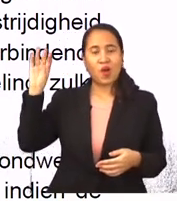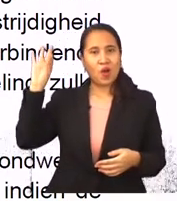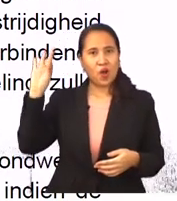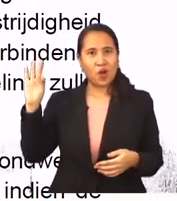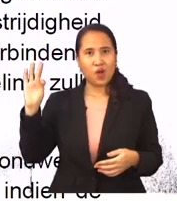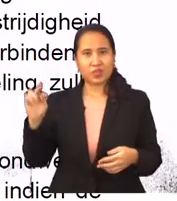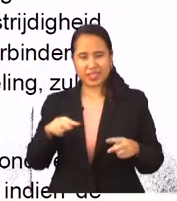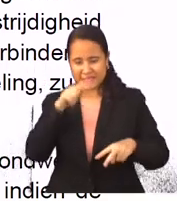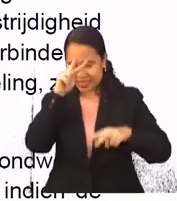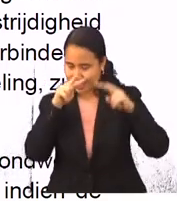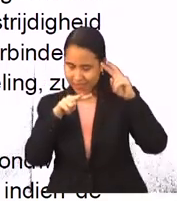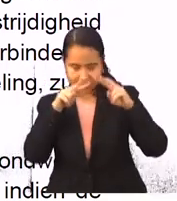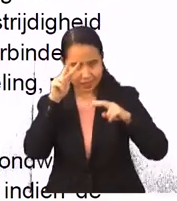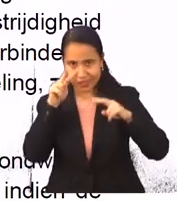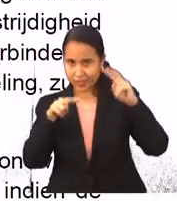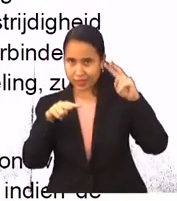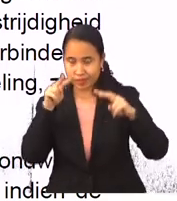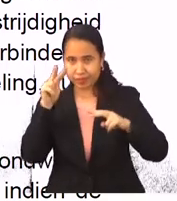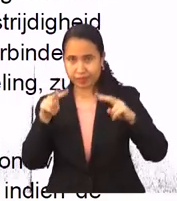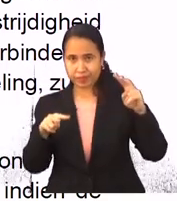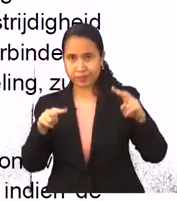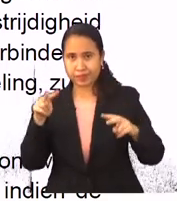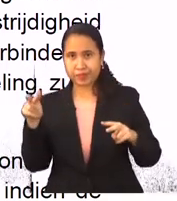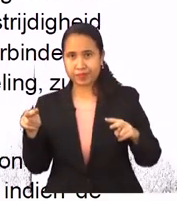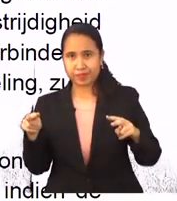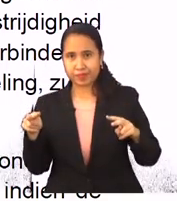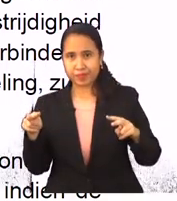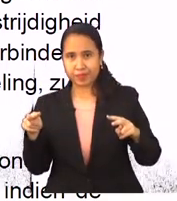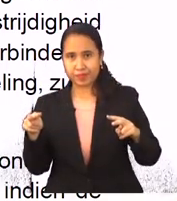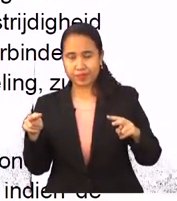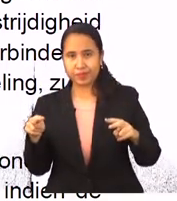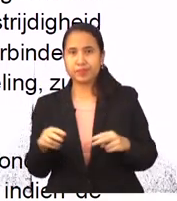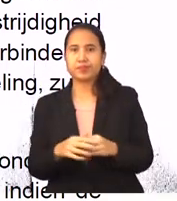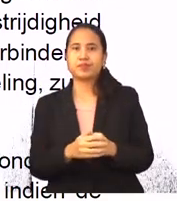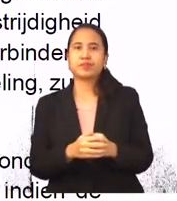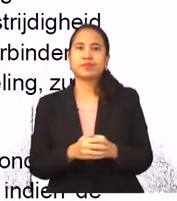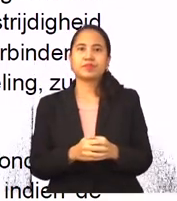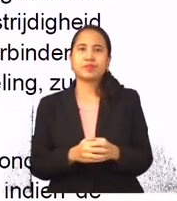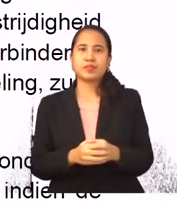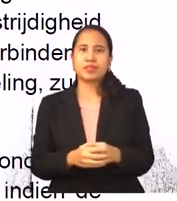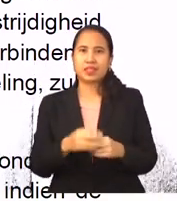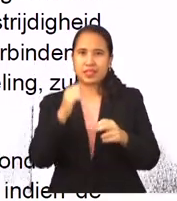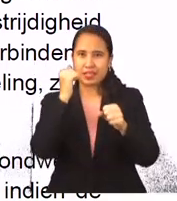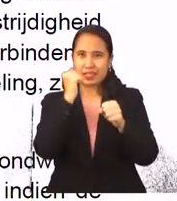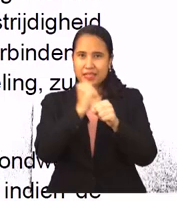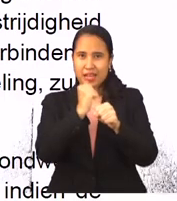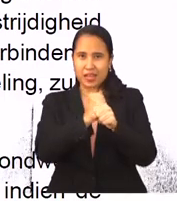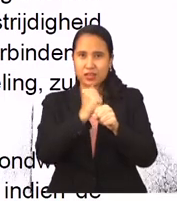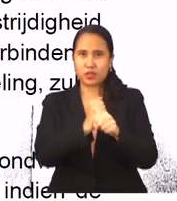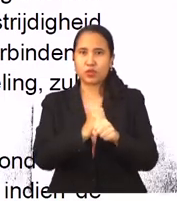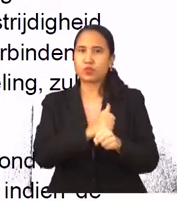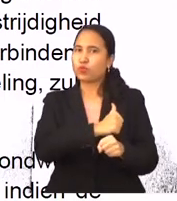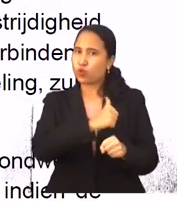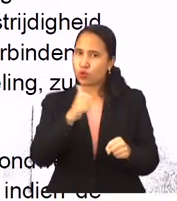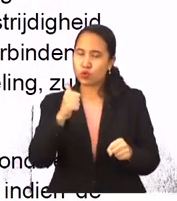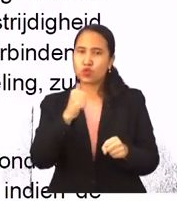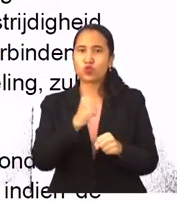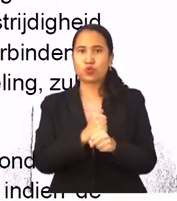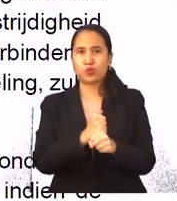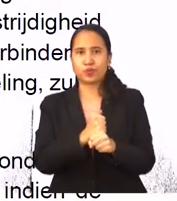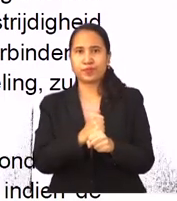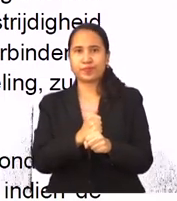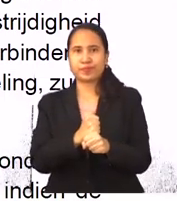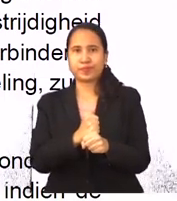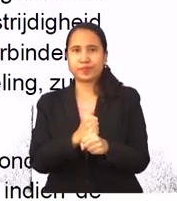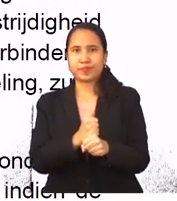steeds voor ogen houden, zonder aan zijn constitutioneel gegeven taakstelling tekort te doen. De